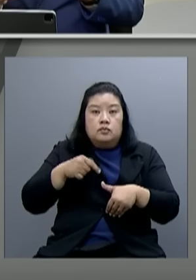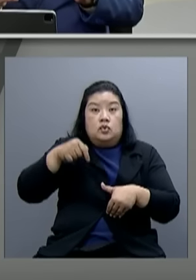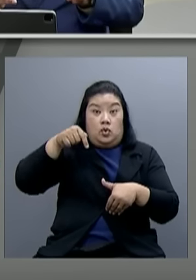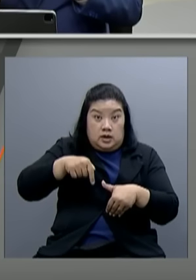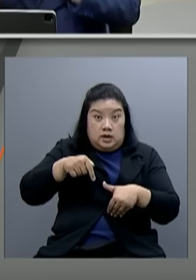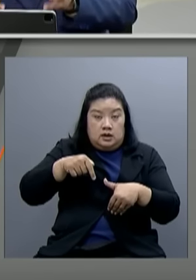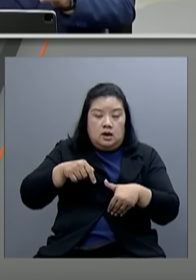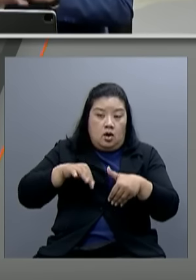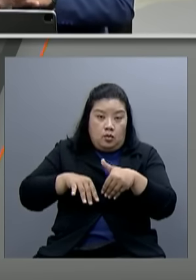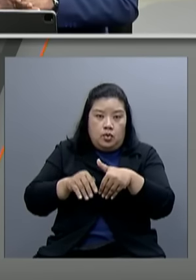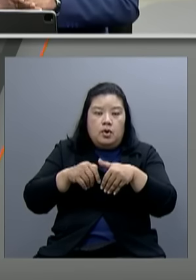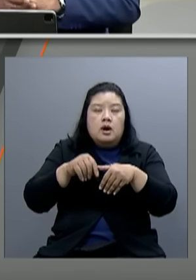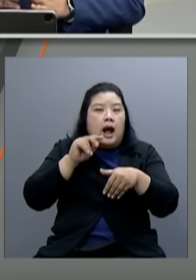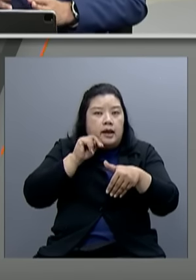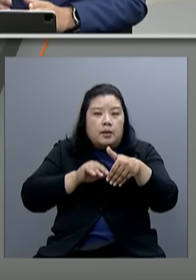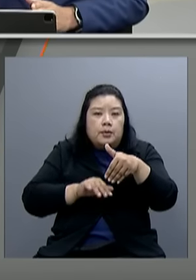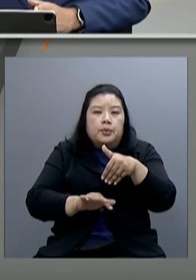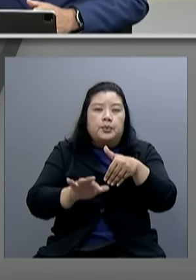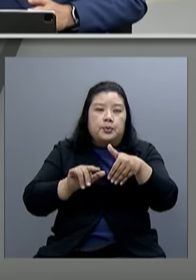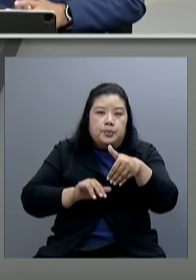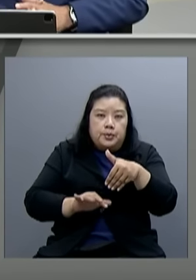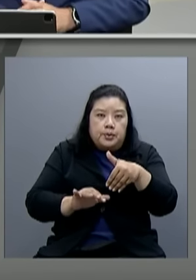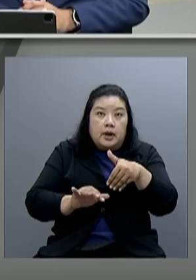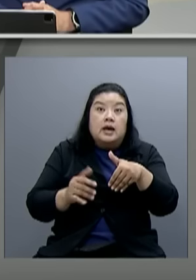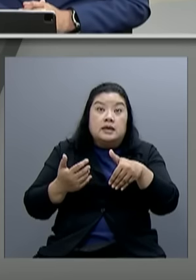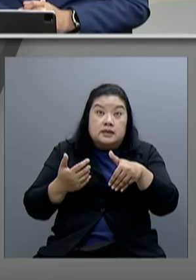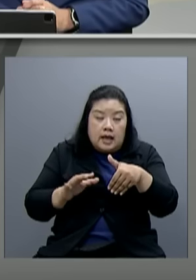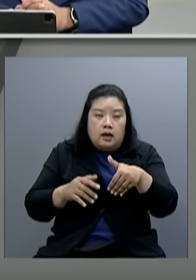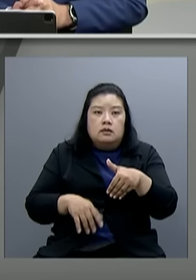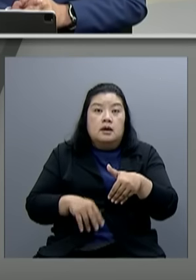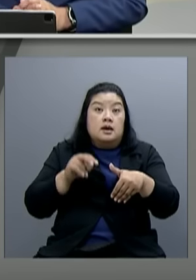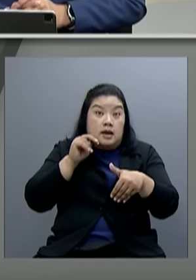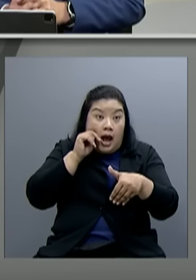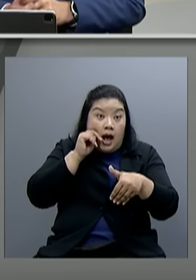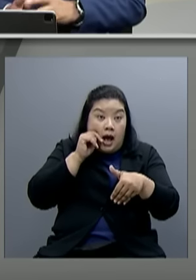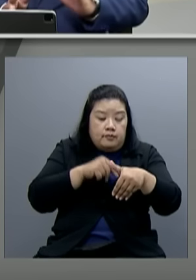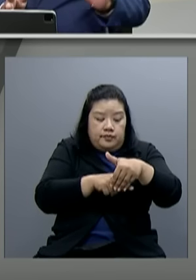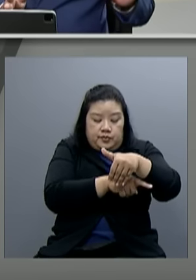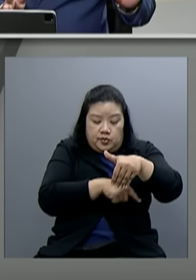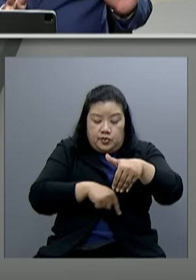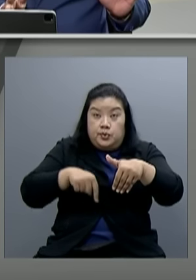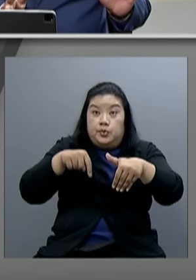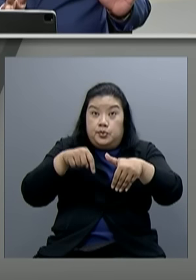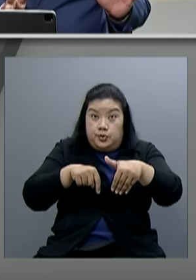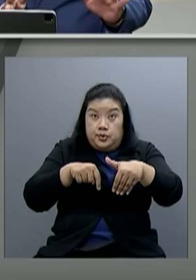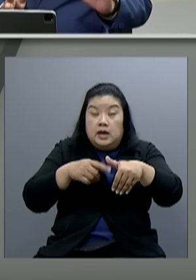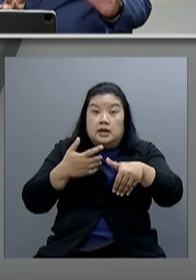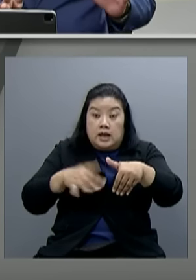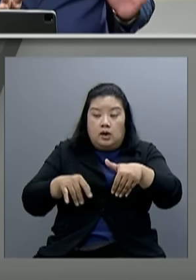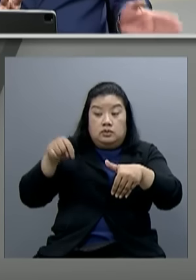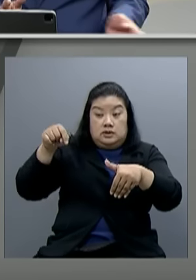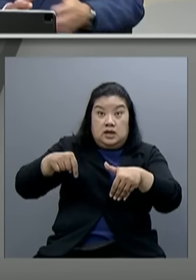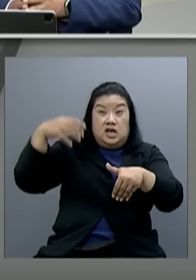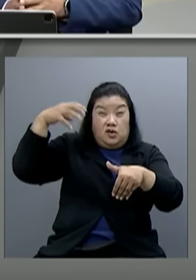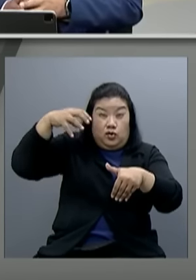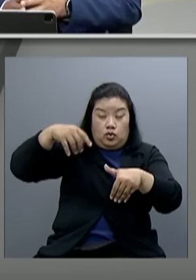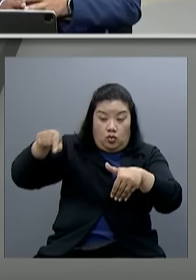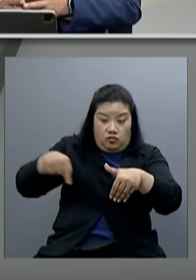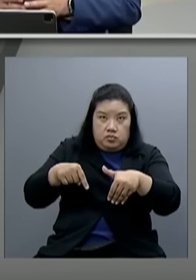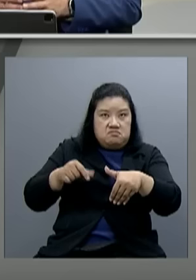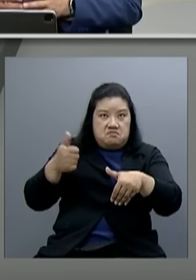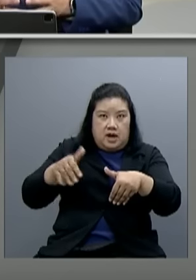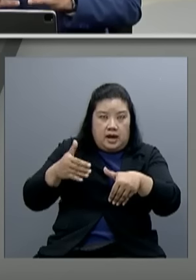างลุงเก้านะครับแล้วก็ปรับเพิ่มการรับน้ำเข้าฝั่งตะวันออกนะครับฝั่งตะวันตกฝนตกนะครับรับน้ำเพิ่มไม่ได้แล้ว